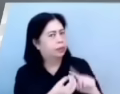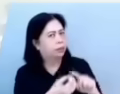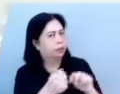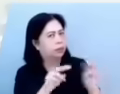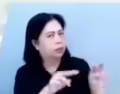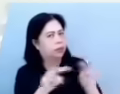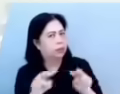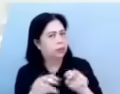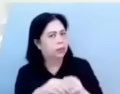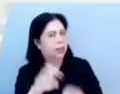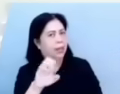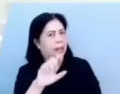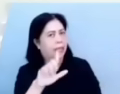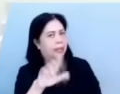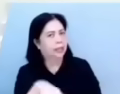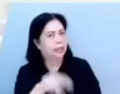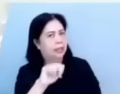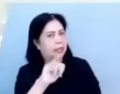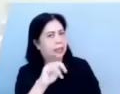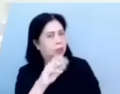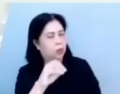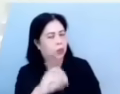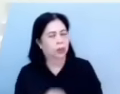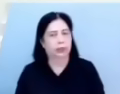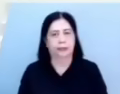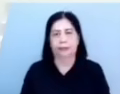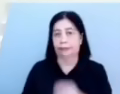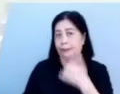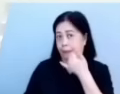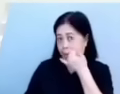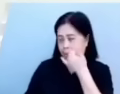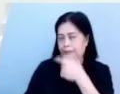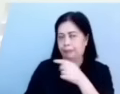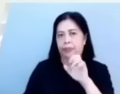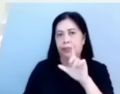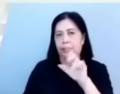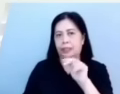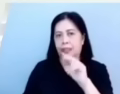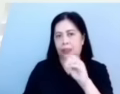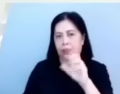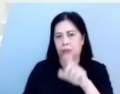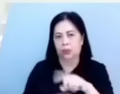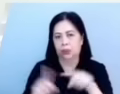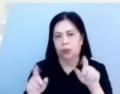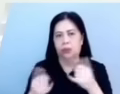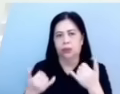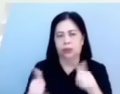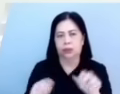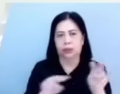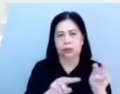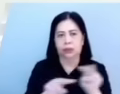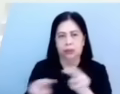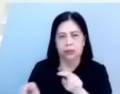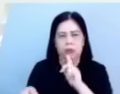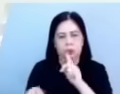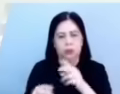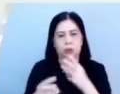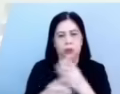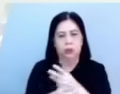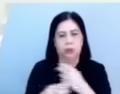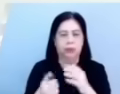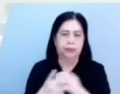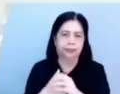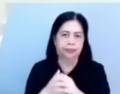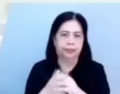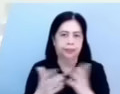Niño? So, based naman po sa ating latest na climate outlook, nakikita pa rin po natin na posible pa rin pong tumagal yung